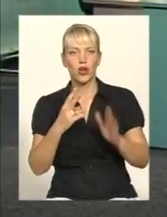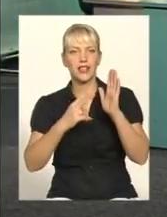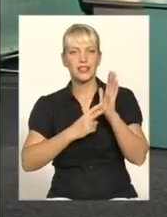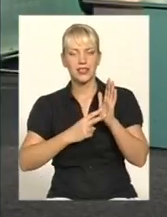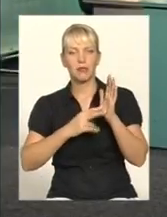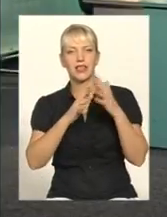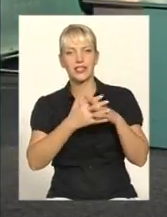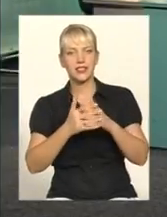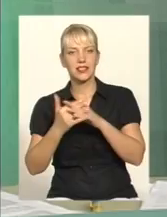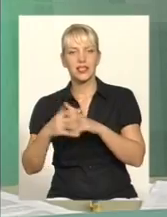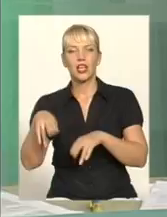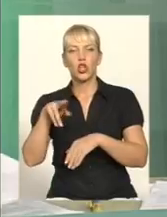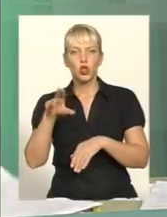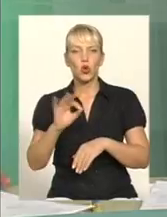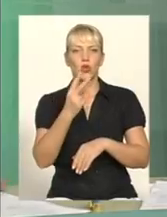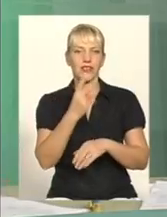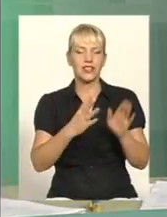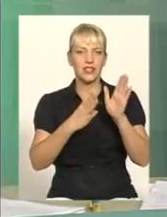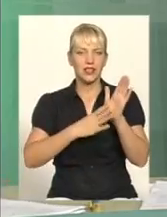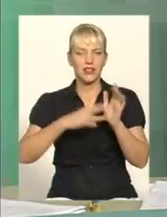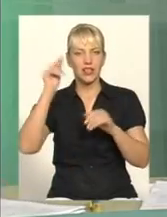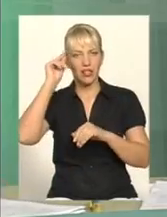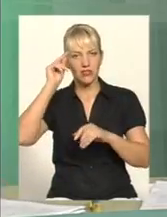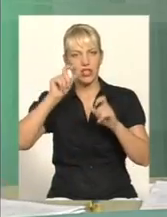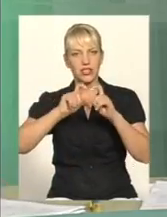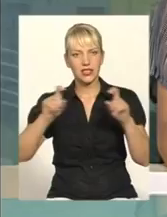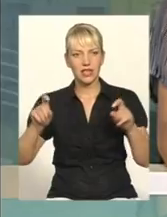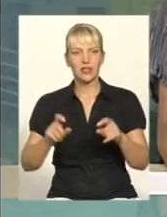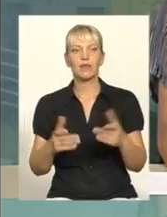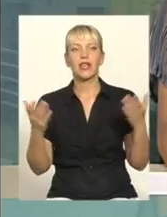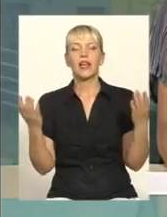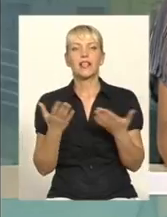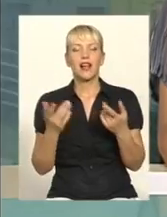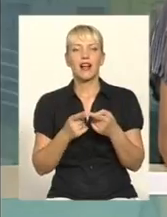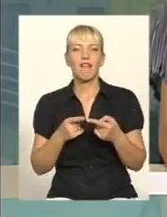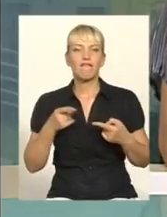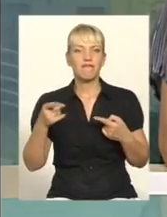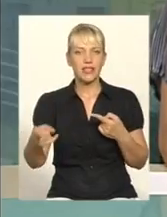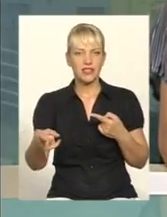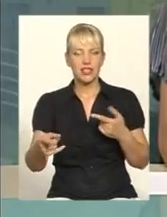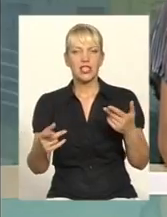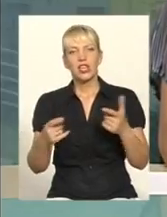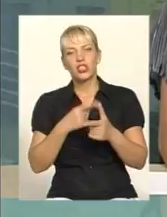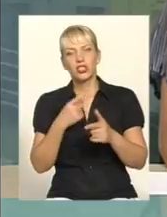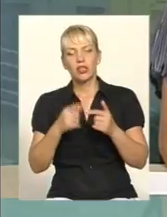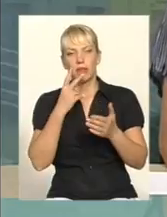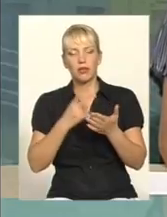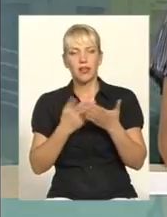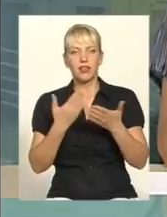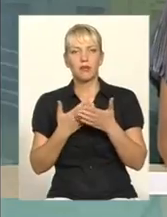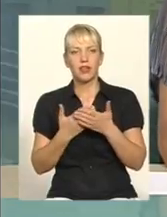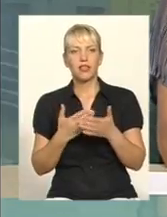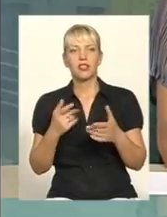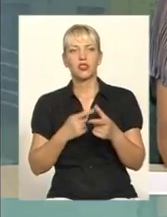пунктів до 29 навчальних закладів. Яка відстань? Чи є передбачено, що, скажімо, якщо там